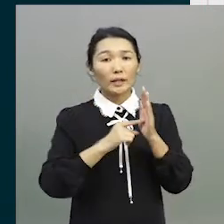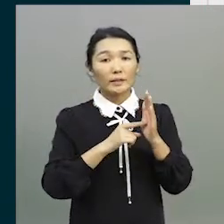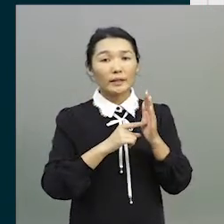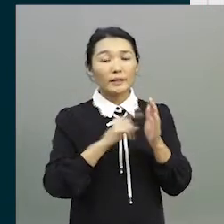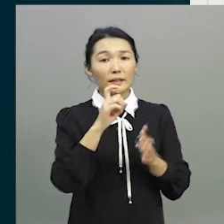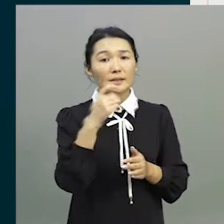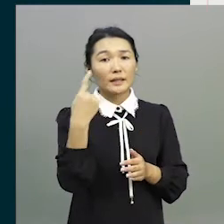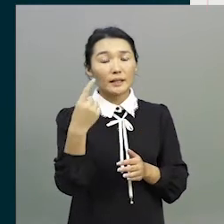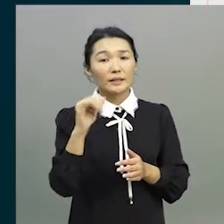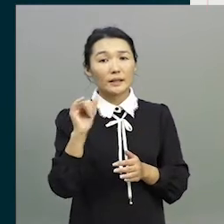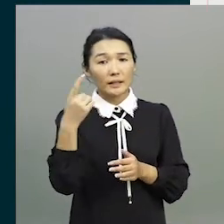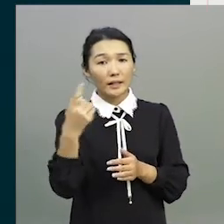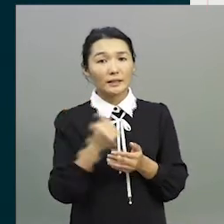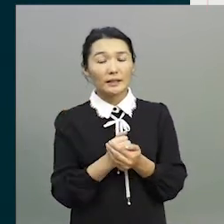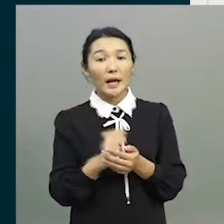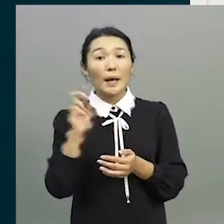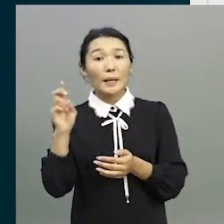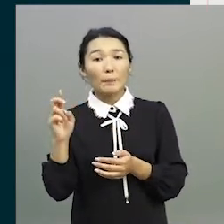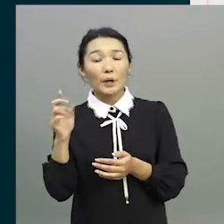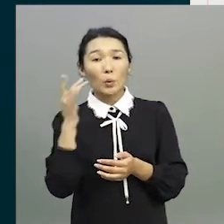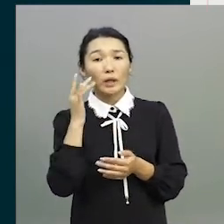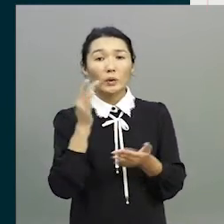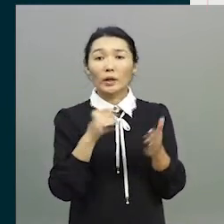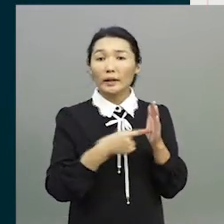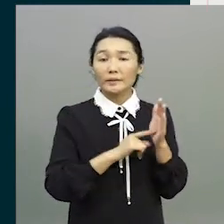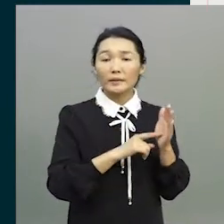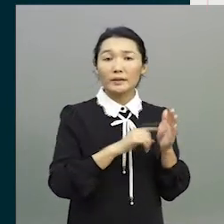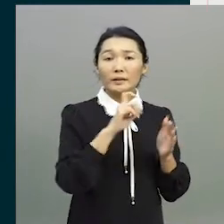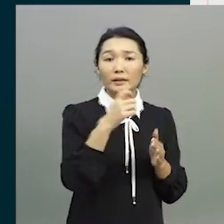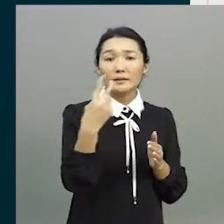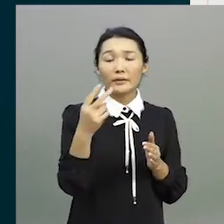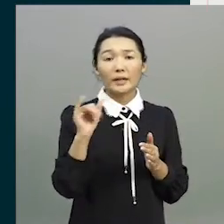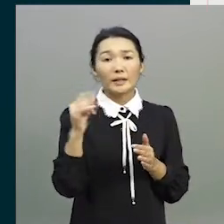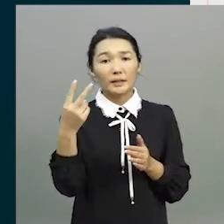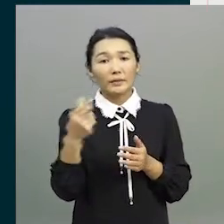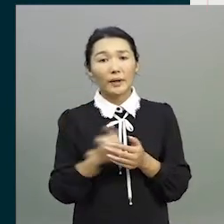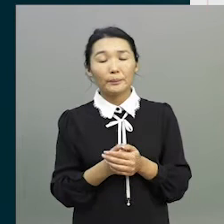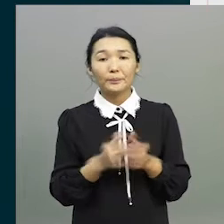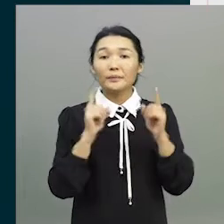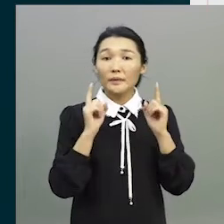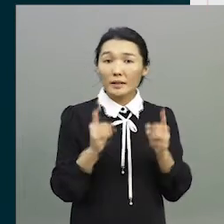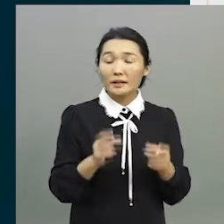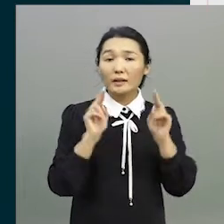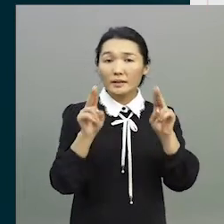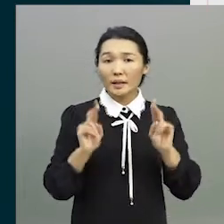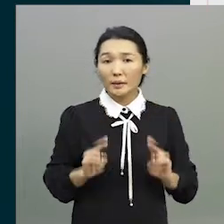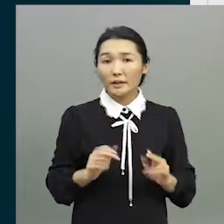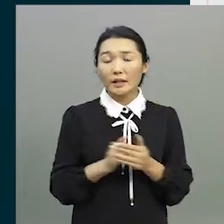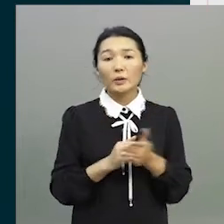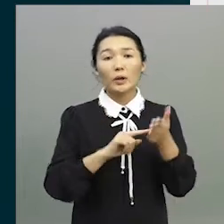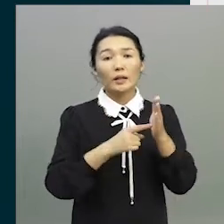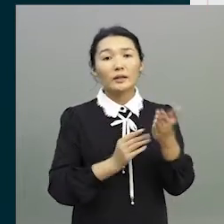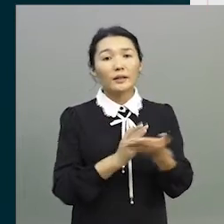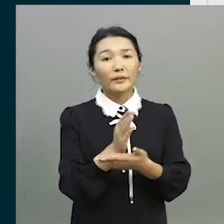y1 и вектор b который имеет координаты x 2 и y2 согласно определению координат вектора